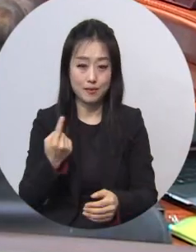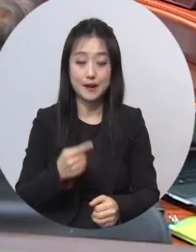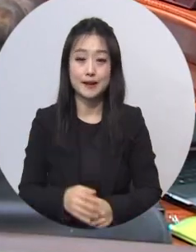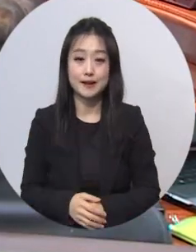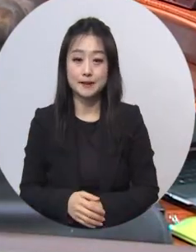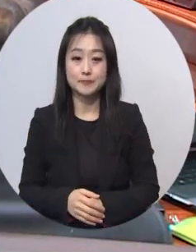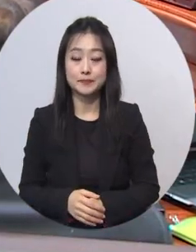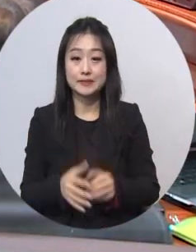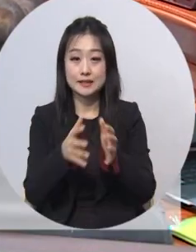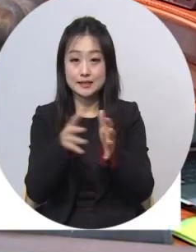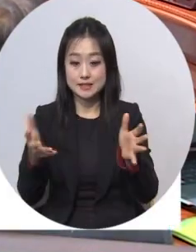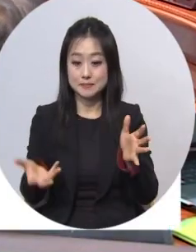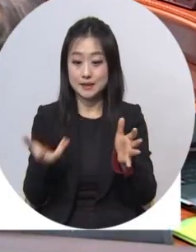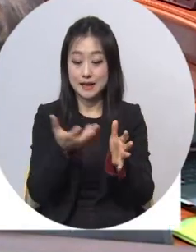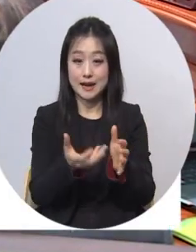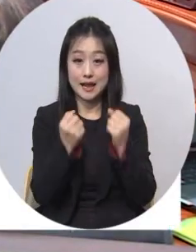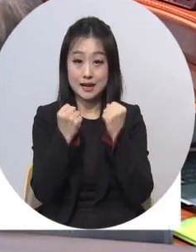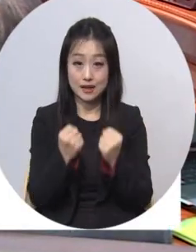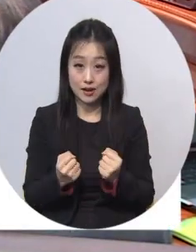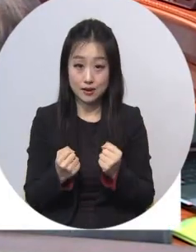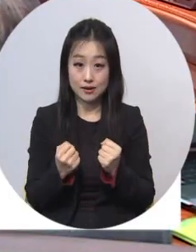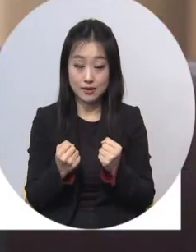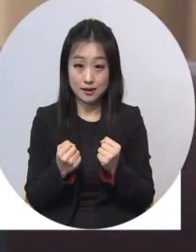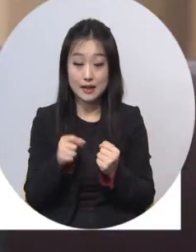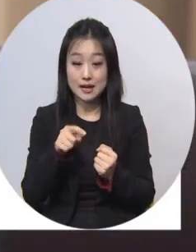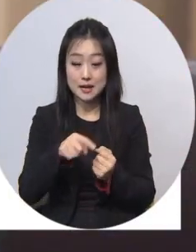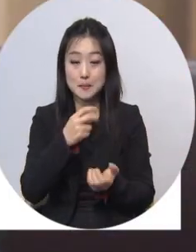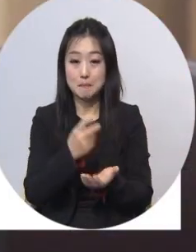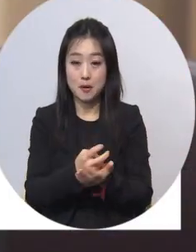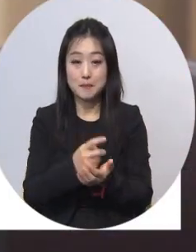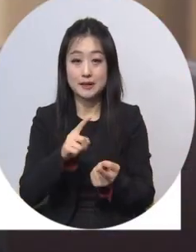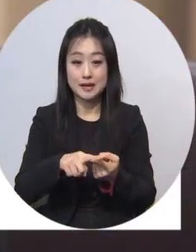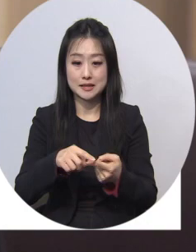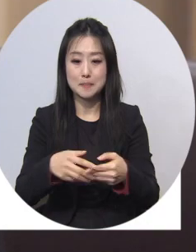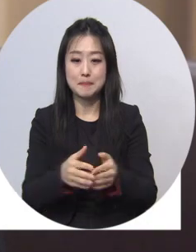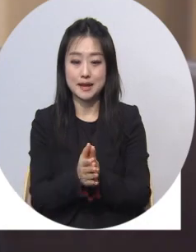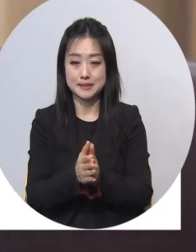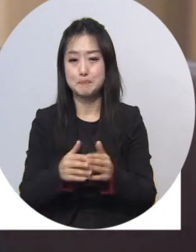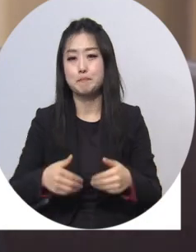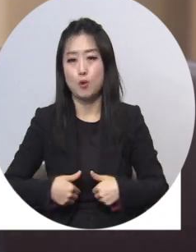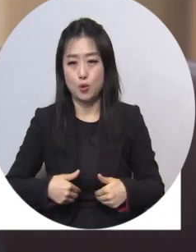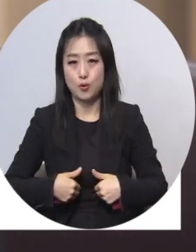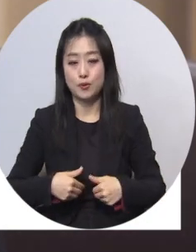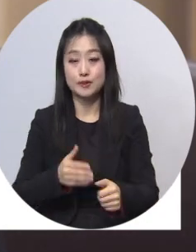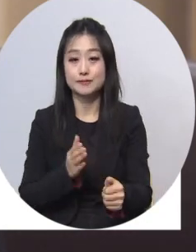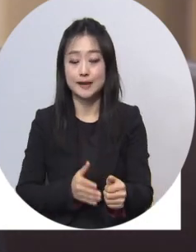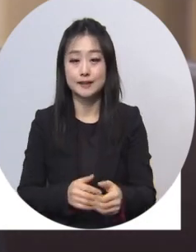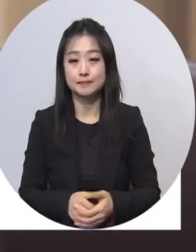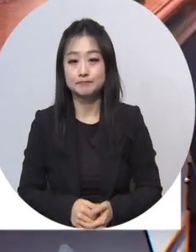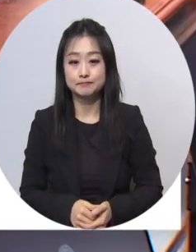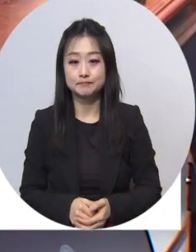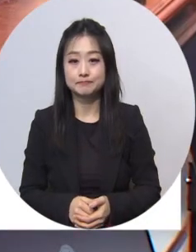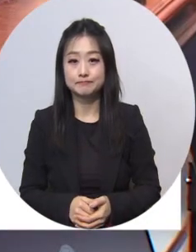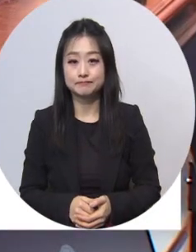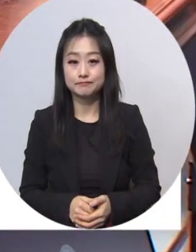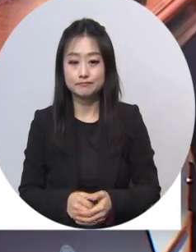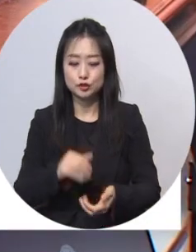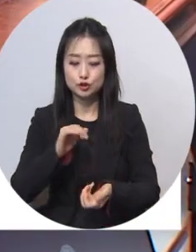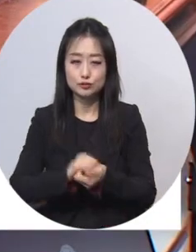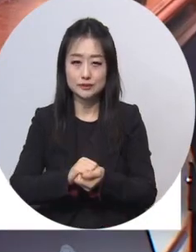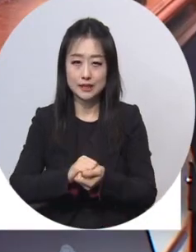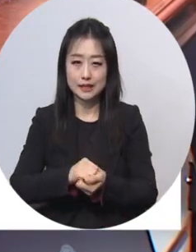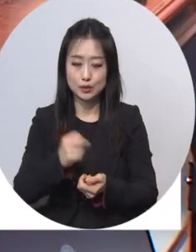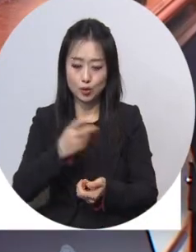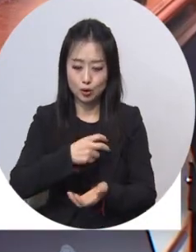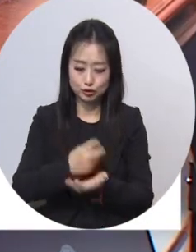분양가 상한제 주택의 실거주 의무를 폐지하는 법안도 더는 지체할 수 없다며 처리를 촉구했습니다. 무분별한 규제로